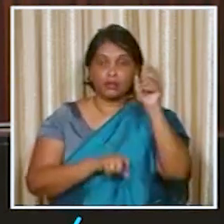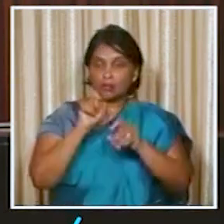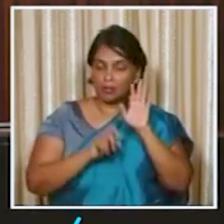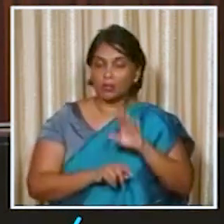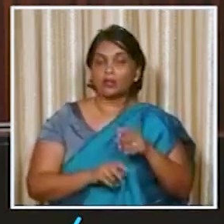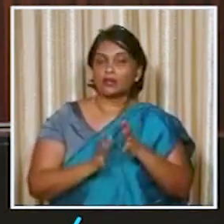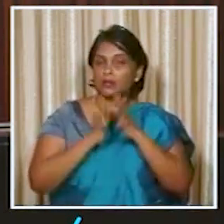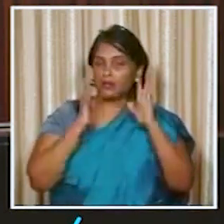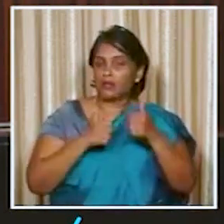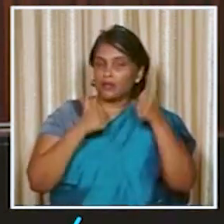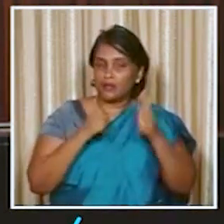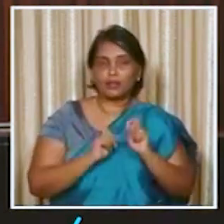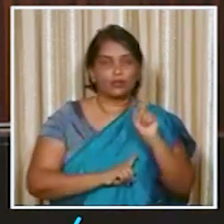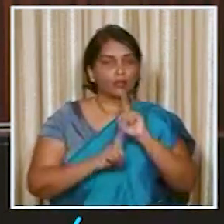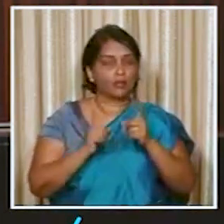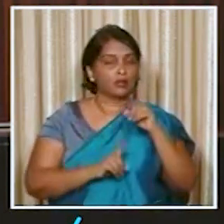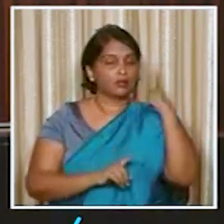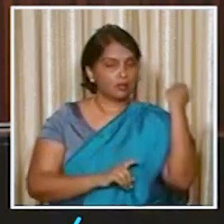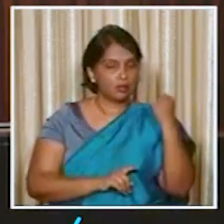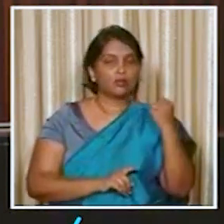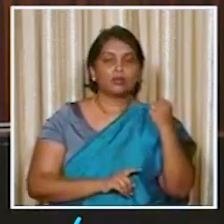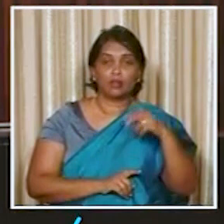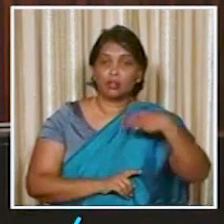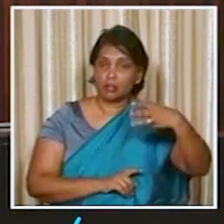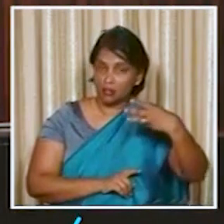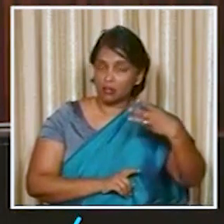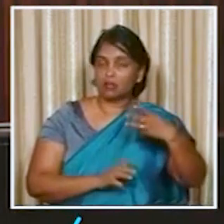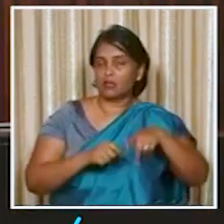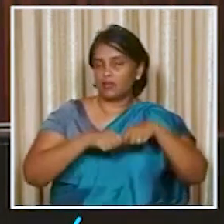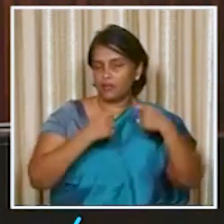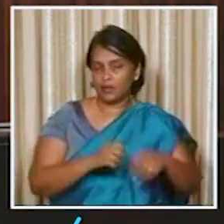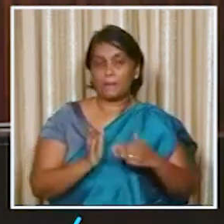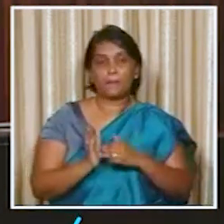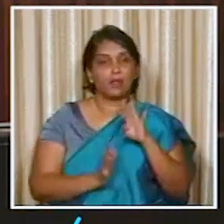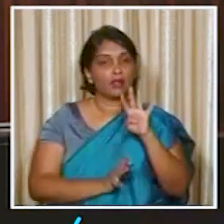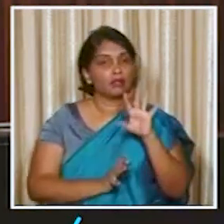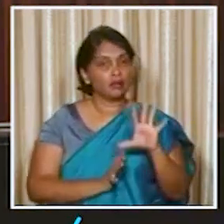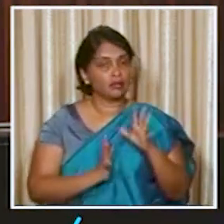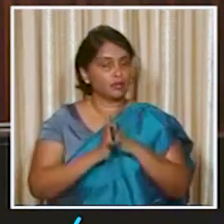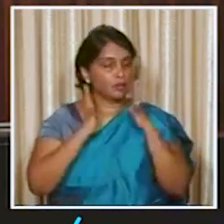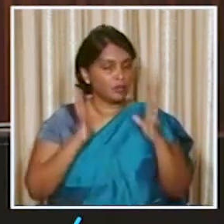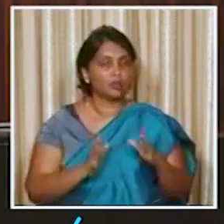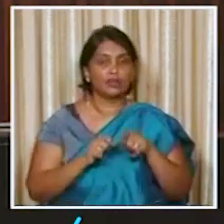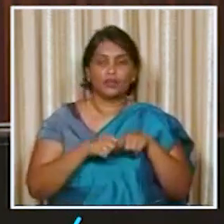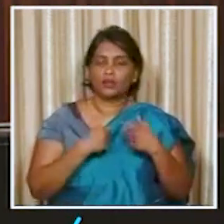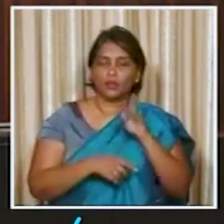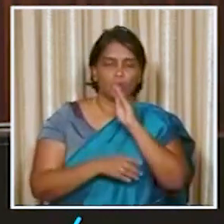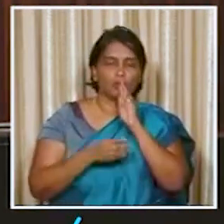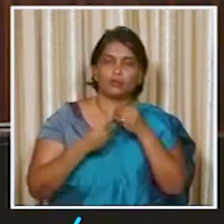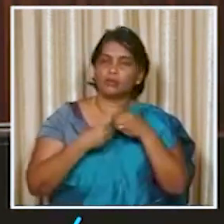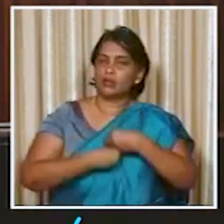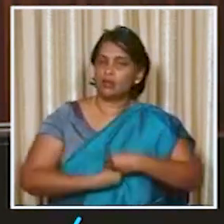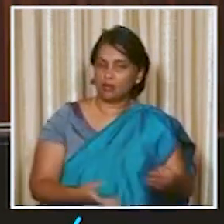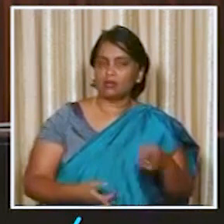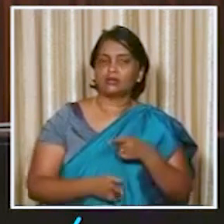විසින් අතිශය වැදගත් පාර්ලිමේන්තු රැසීම් දින 3කට වැය කරන මිලියන 45කට ආසන්න පිරිවැය නිකරුණේ